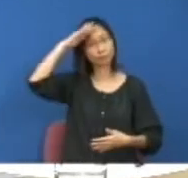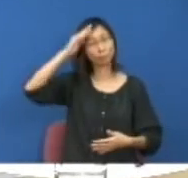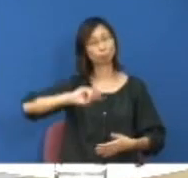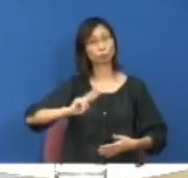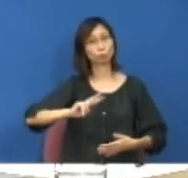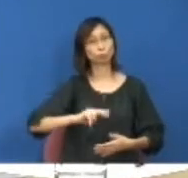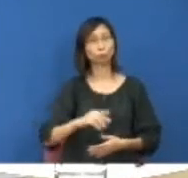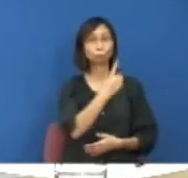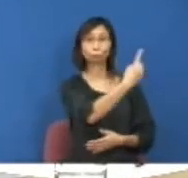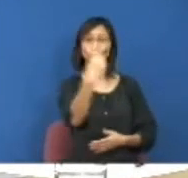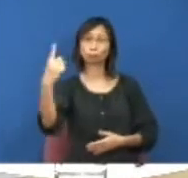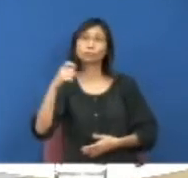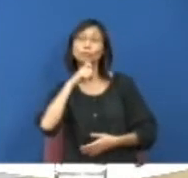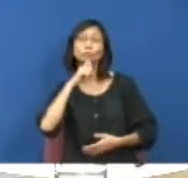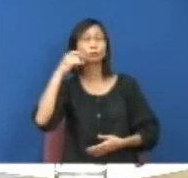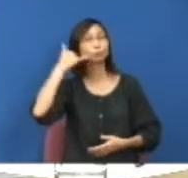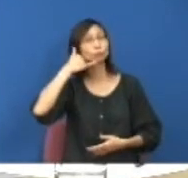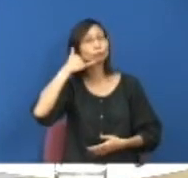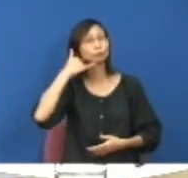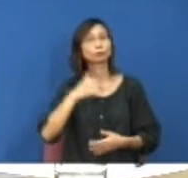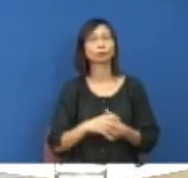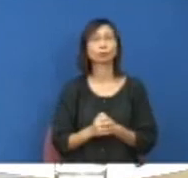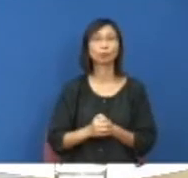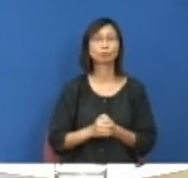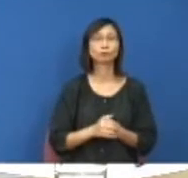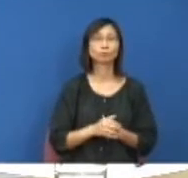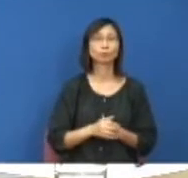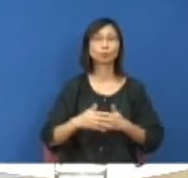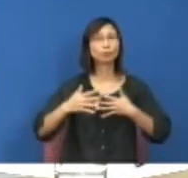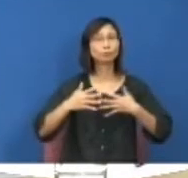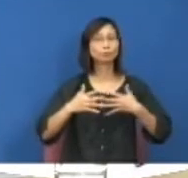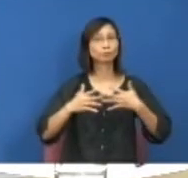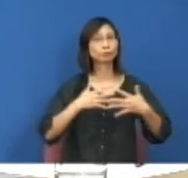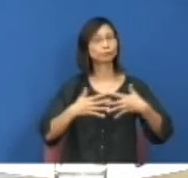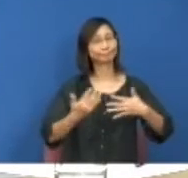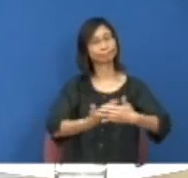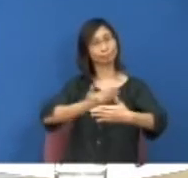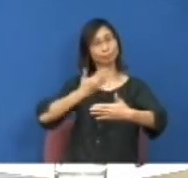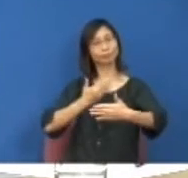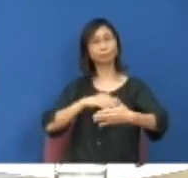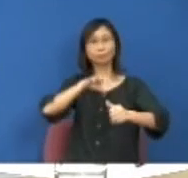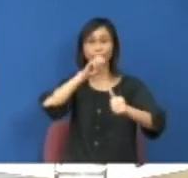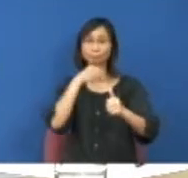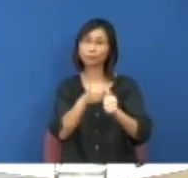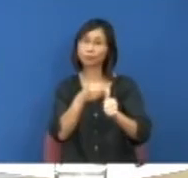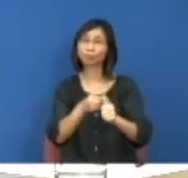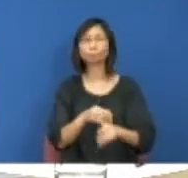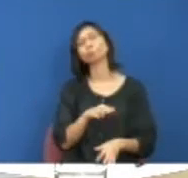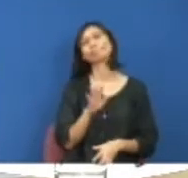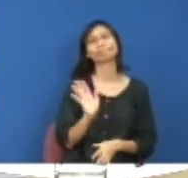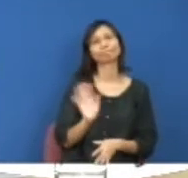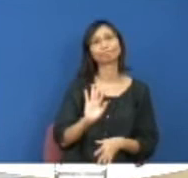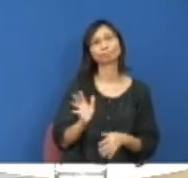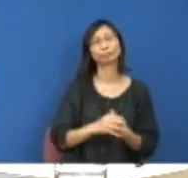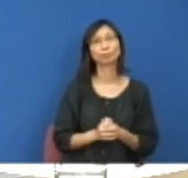即係呢啲咁嘅嘢咧，就無需要話事先有咩高人指點啊，而係。在個運動的發展